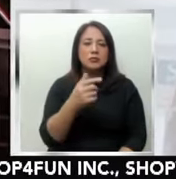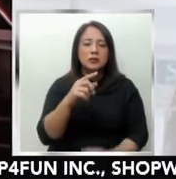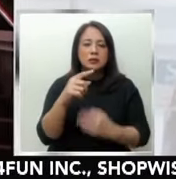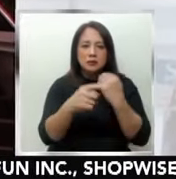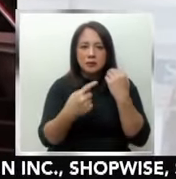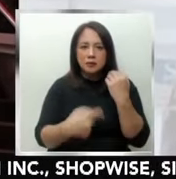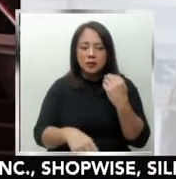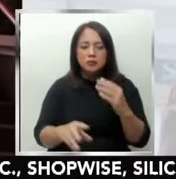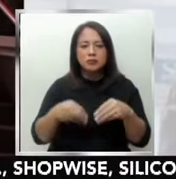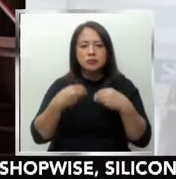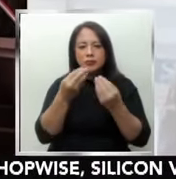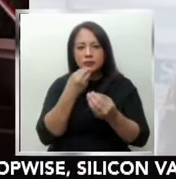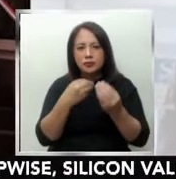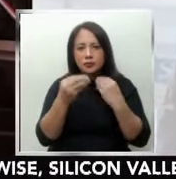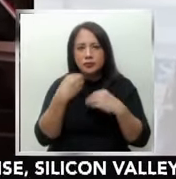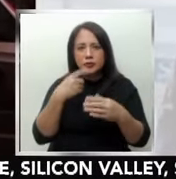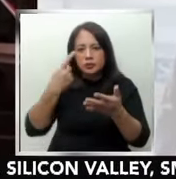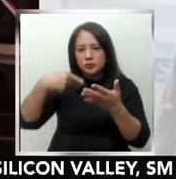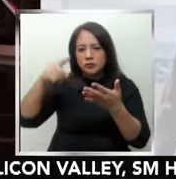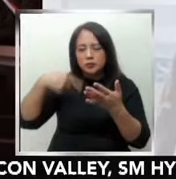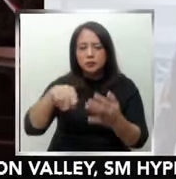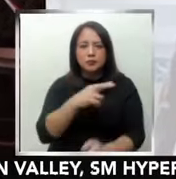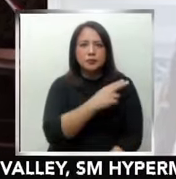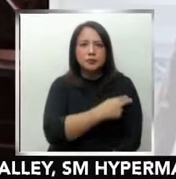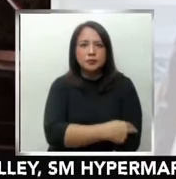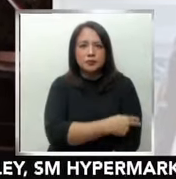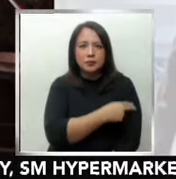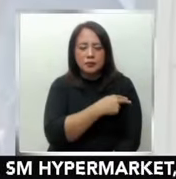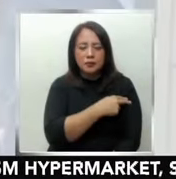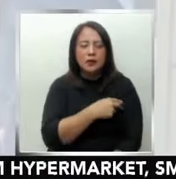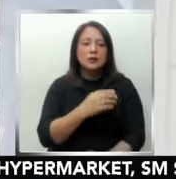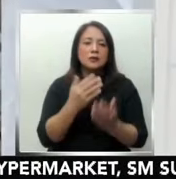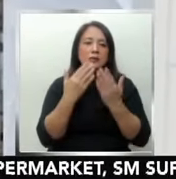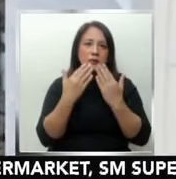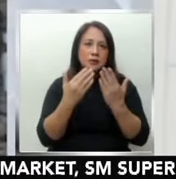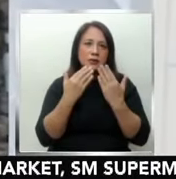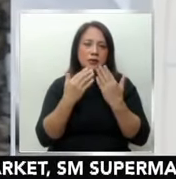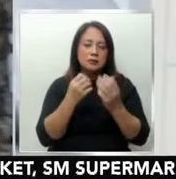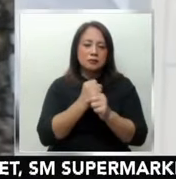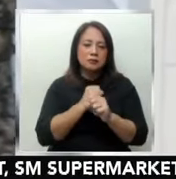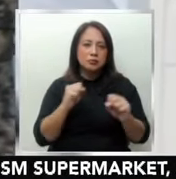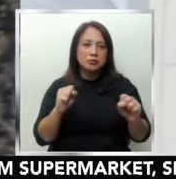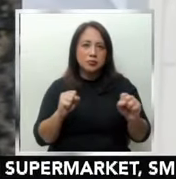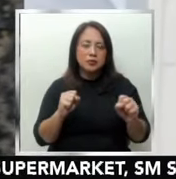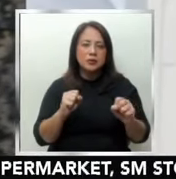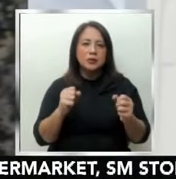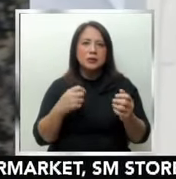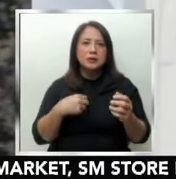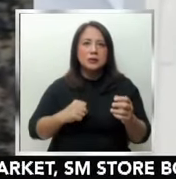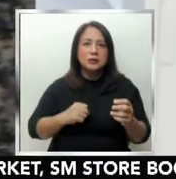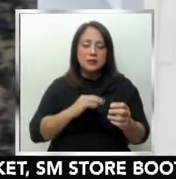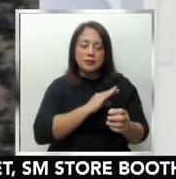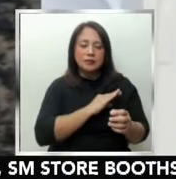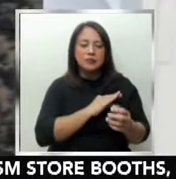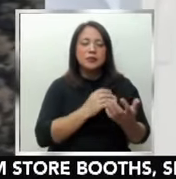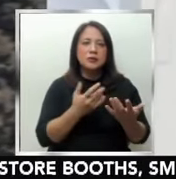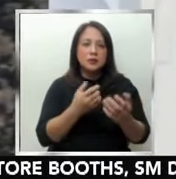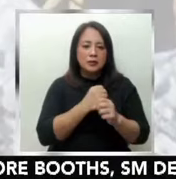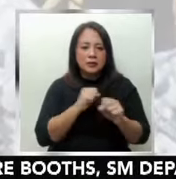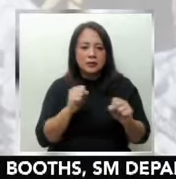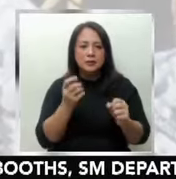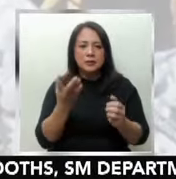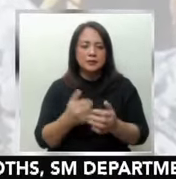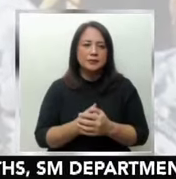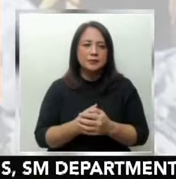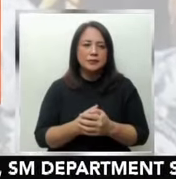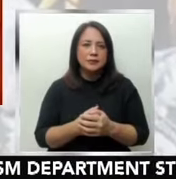at pinasuri sa ospital nagpasalamat ang lahat ng nasagip sa crew ng international cargo vessel na sumagip sa kanila para sa